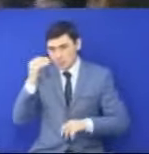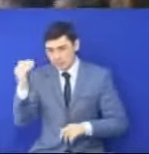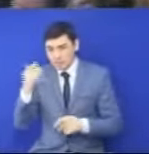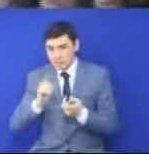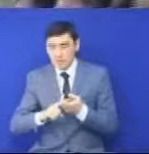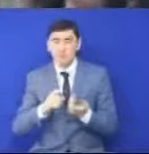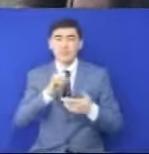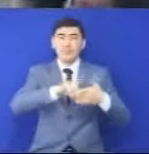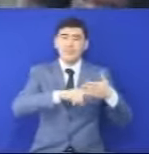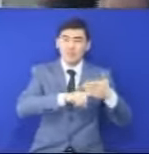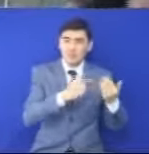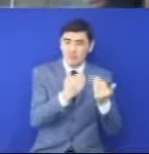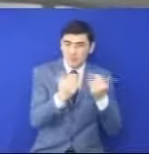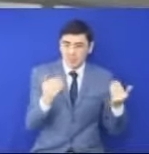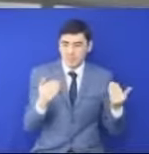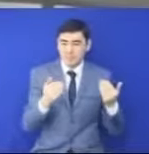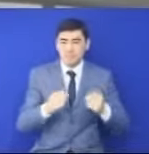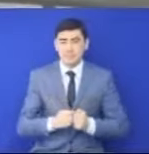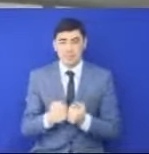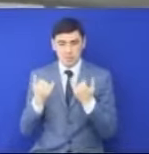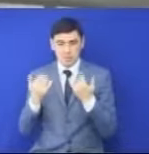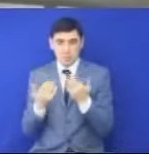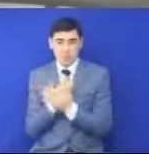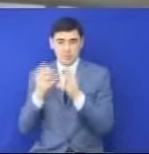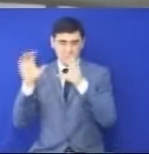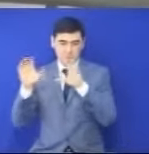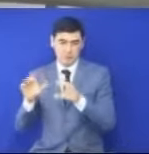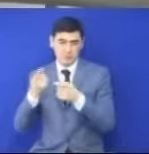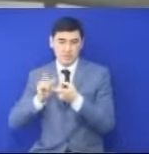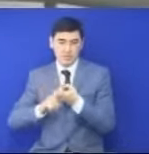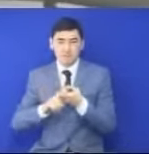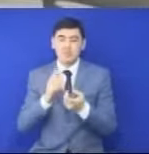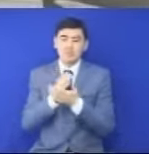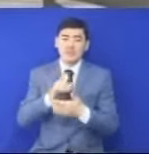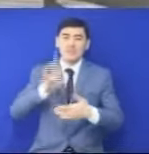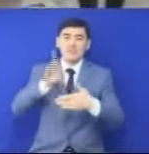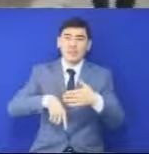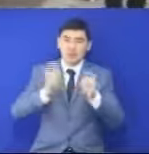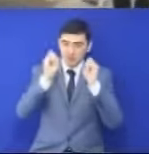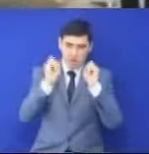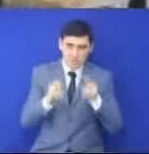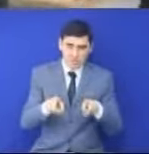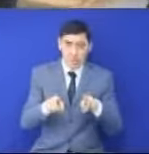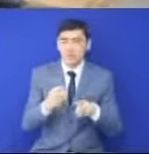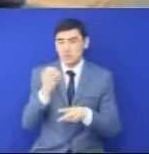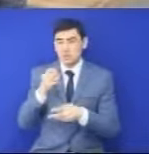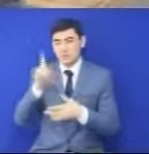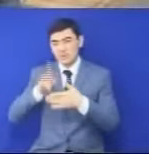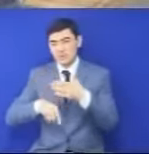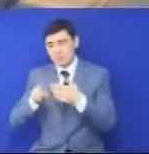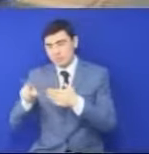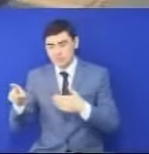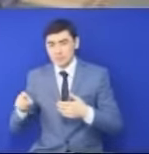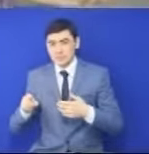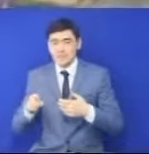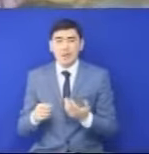религиозных объединений. На законодательном уровне вводятся такие понятия, как радикальные и деструктивные религиозные объединения. По мнению